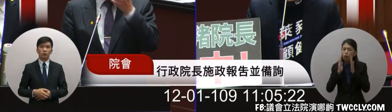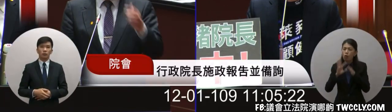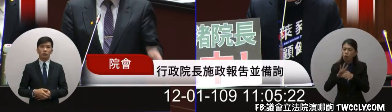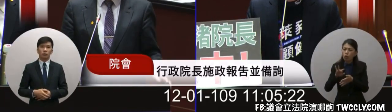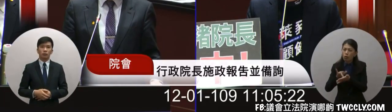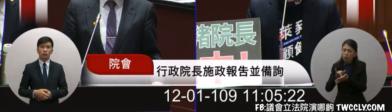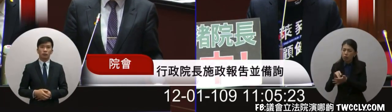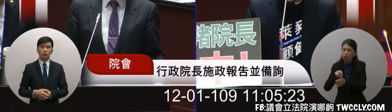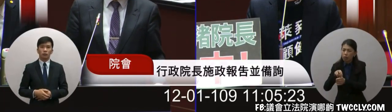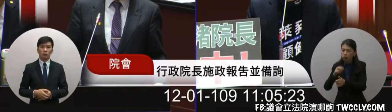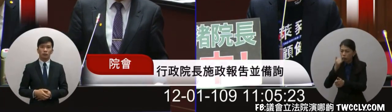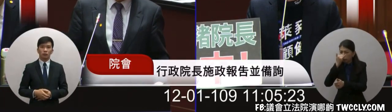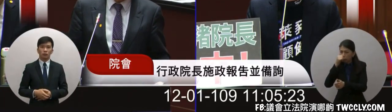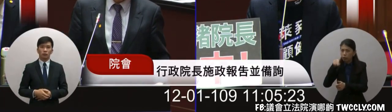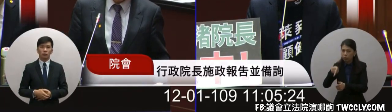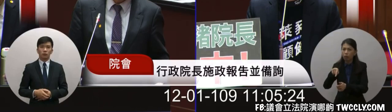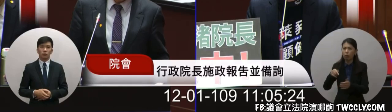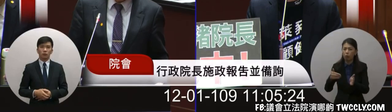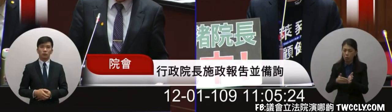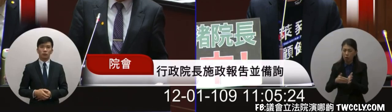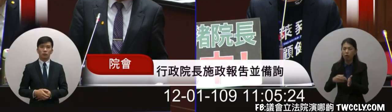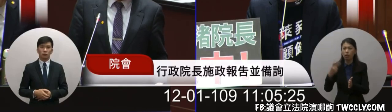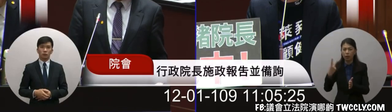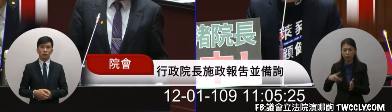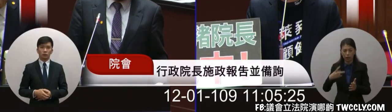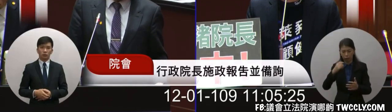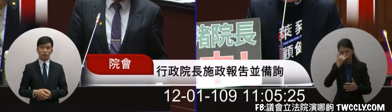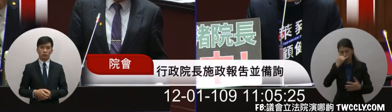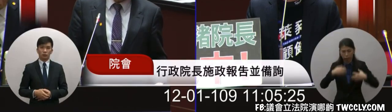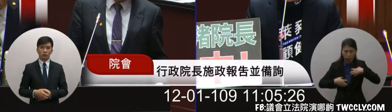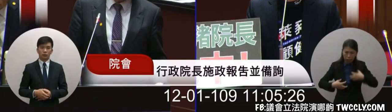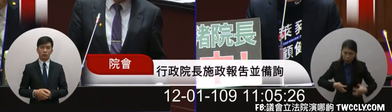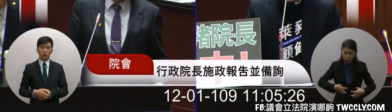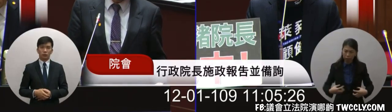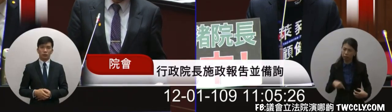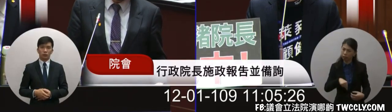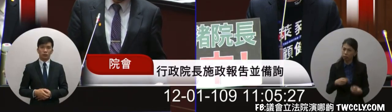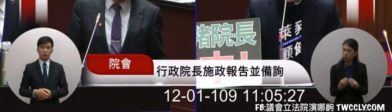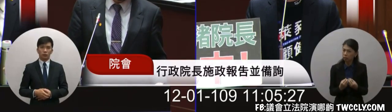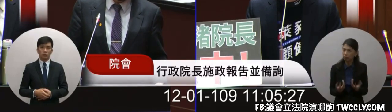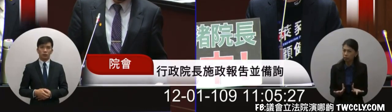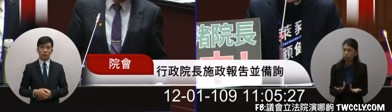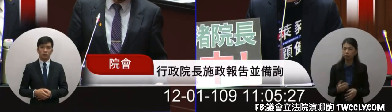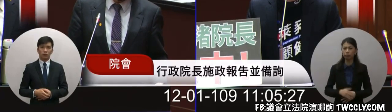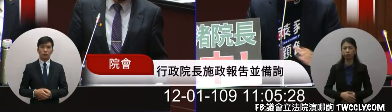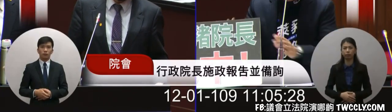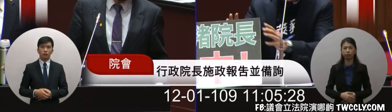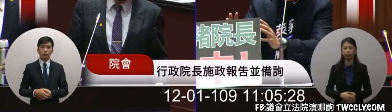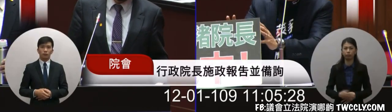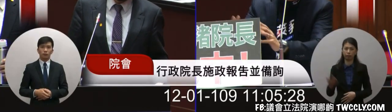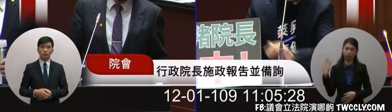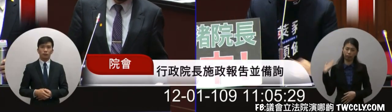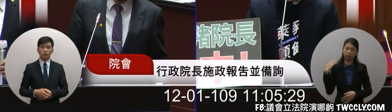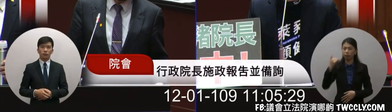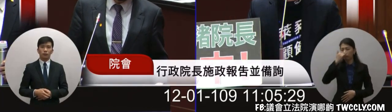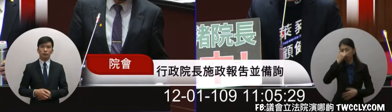要的也关心说这个猪内脏的处理状况。所以我们讲说过去猪内脏这个处理状况，我们